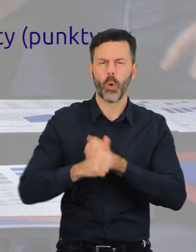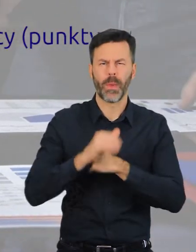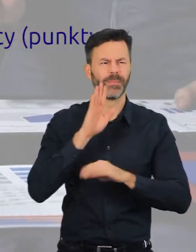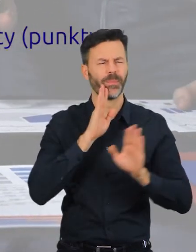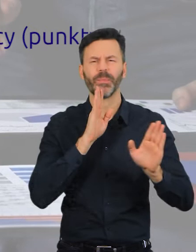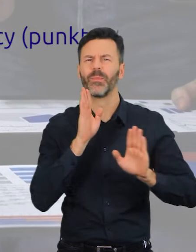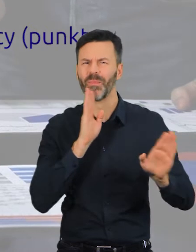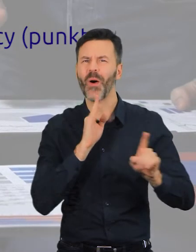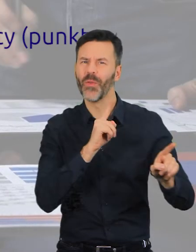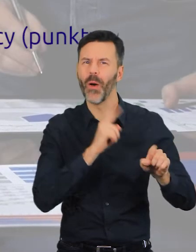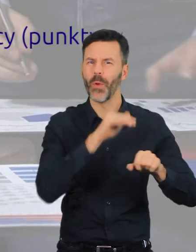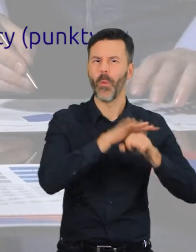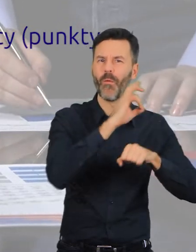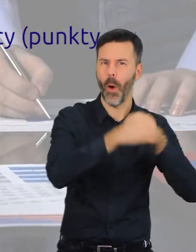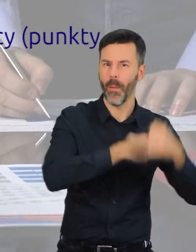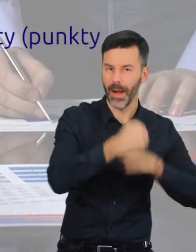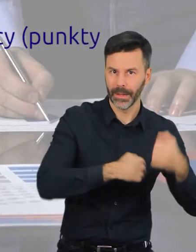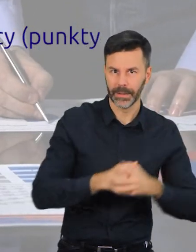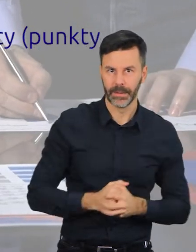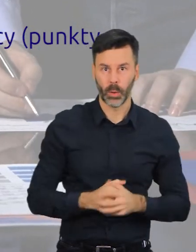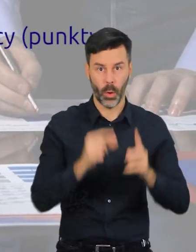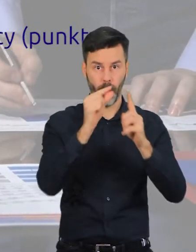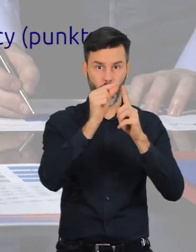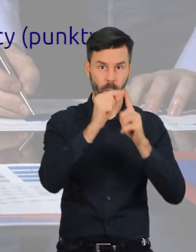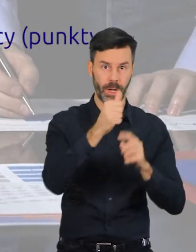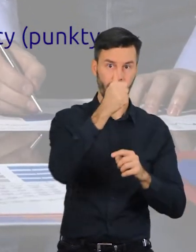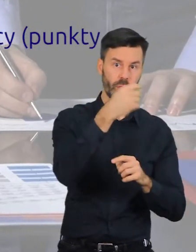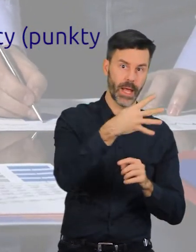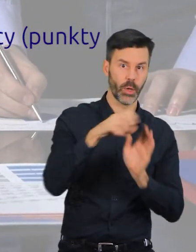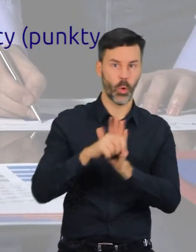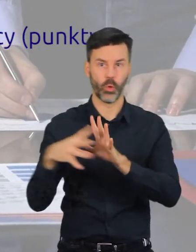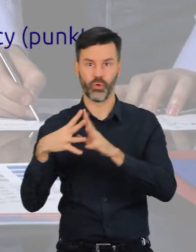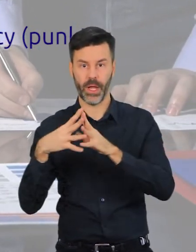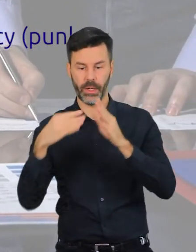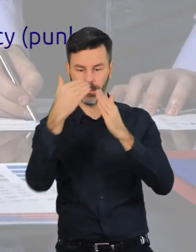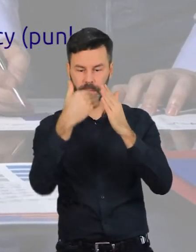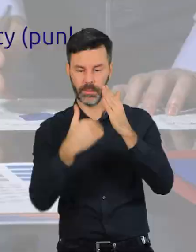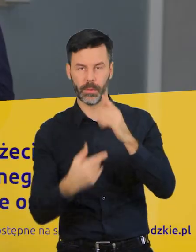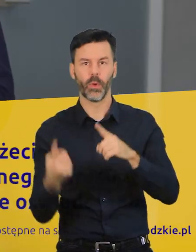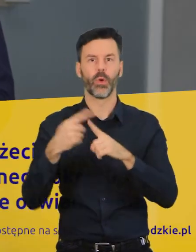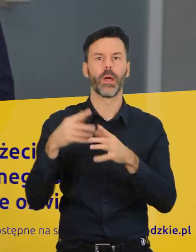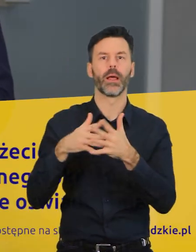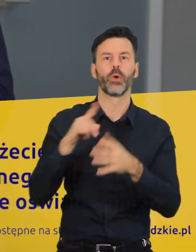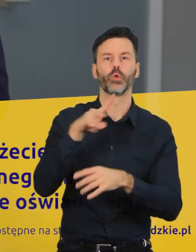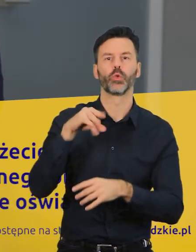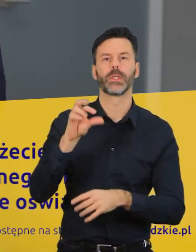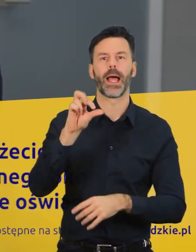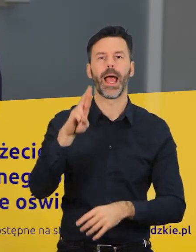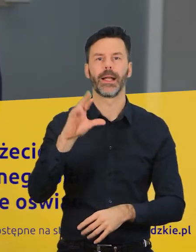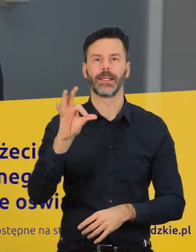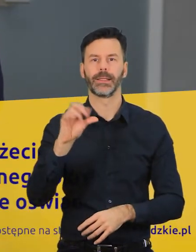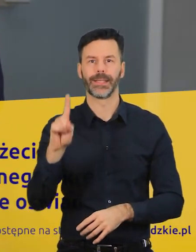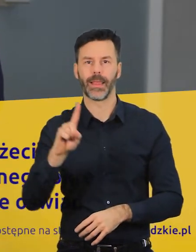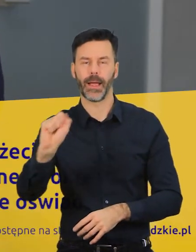stosunku pracy, punkty od 4 do 10, plus dodatkowo raport ZUS RZA. Pamiętajcie, że